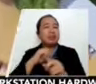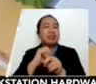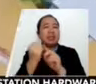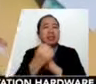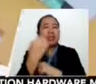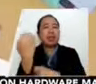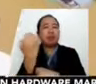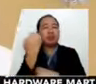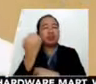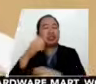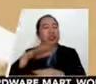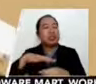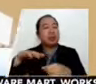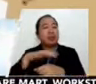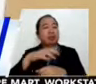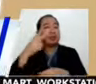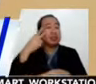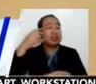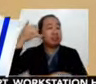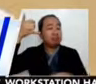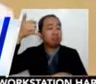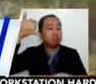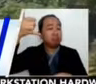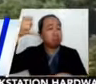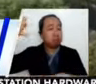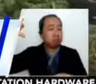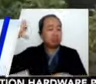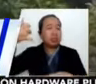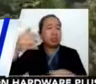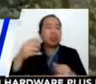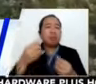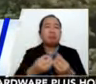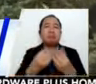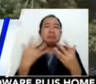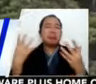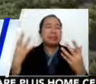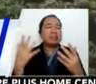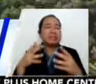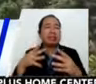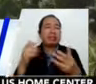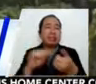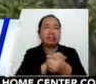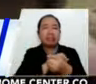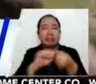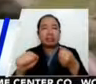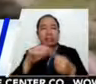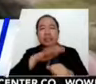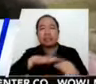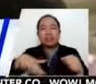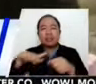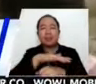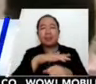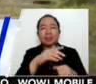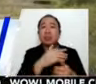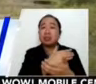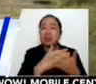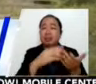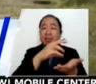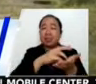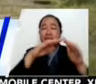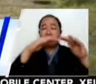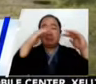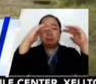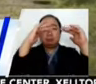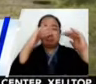sa Pagalungan, makikita ang lawak ng pinsala. Sa ilang lugar, humupa na ang baha. Ngunit perwisyo naman ang iniwan